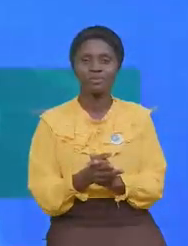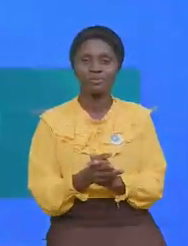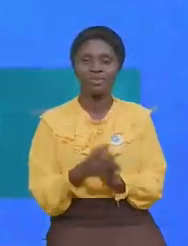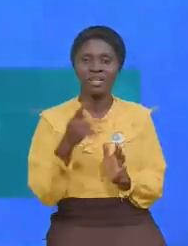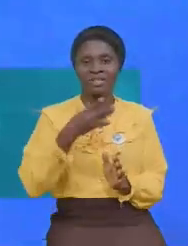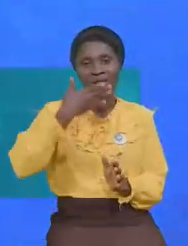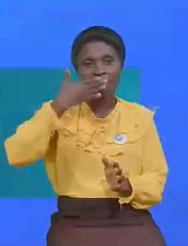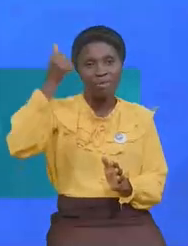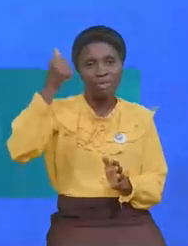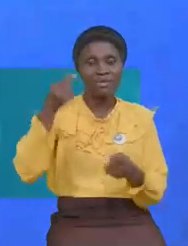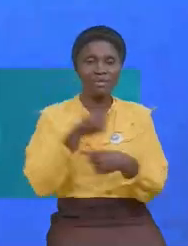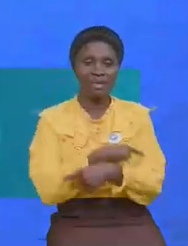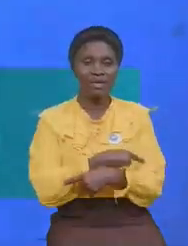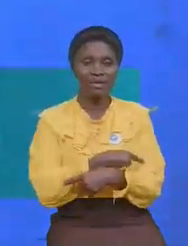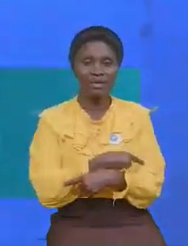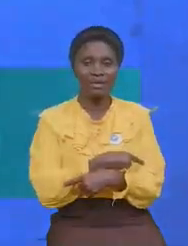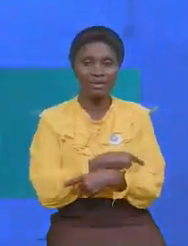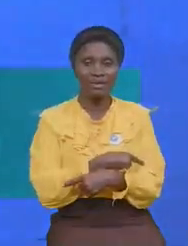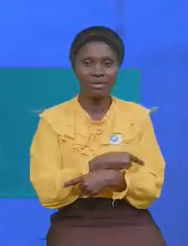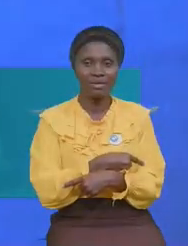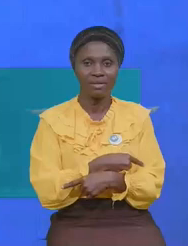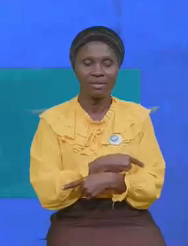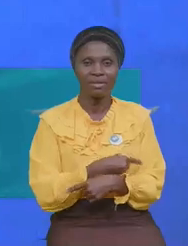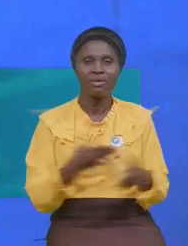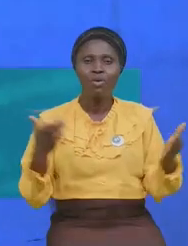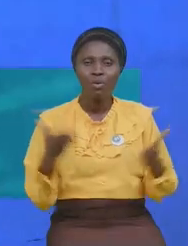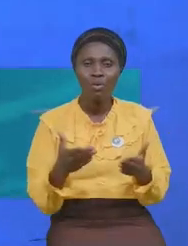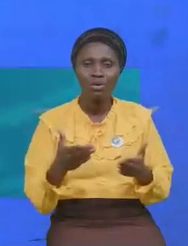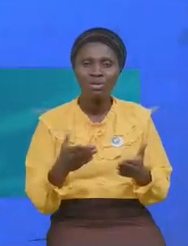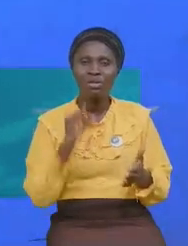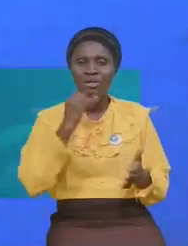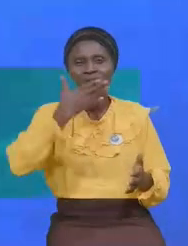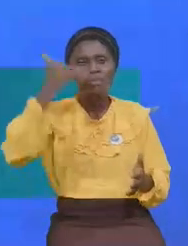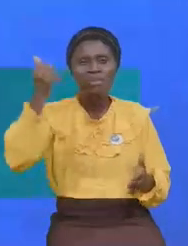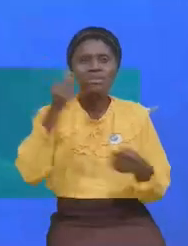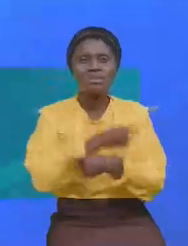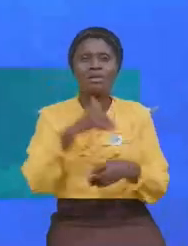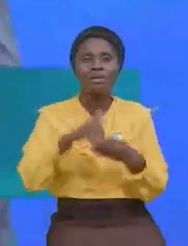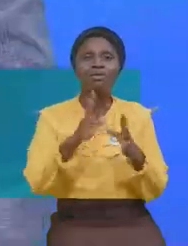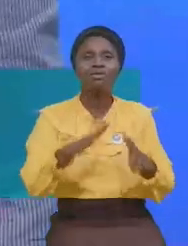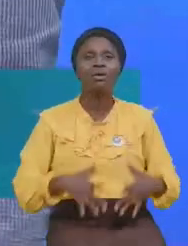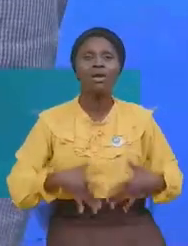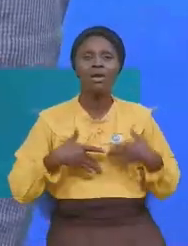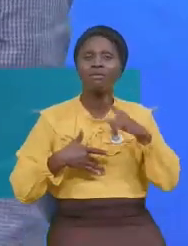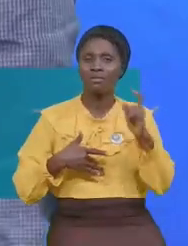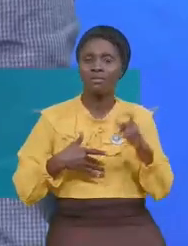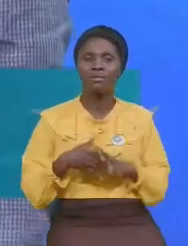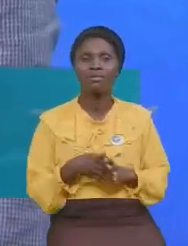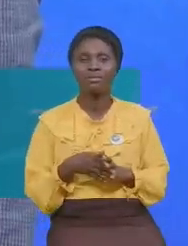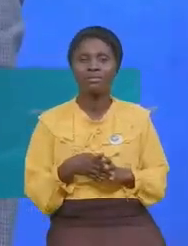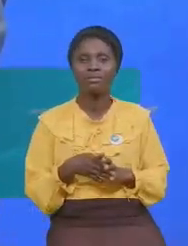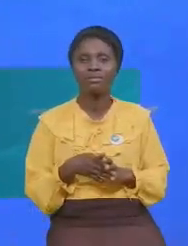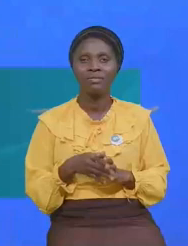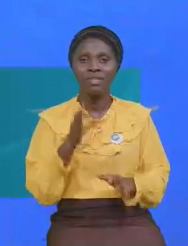Le meilleur jour. Oui, quel est le jour heureux, le meilleur jour de ta vie? Le jour